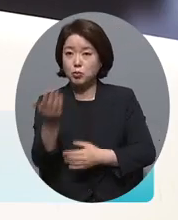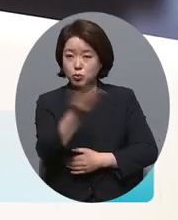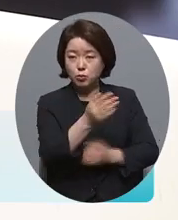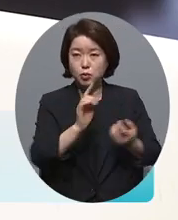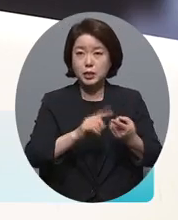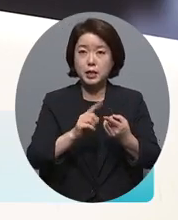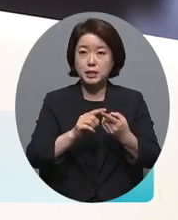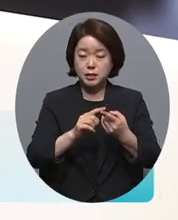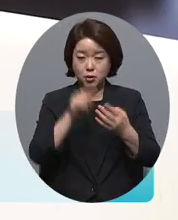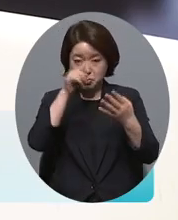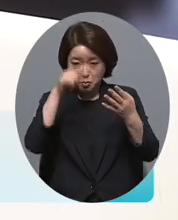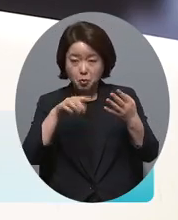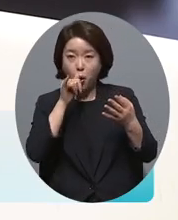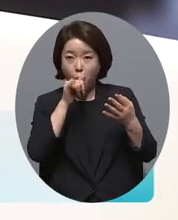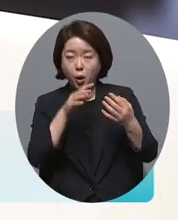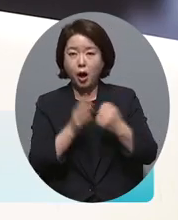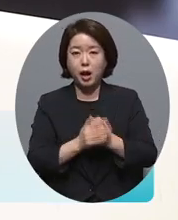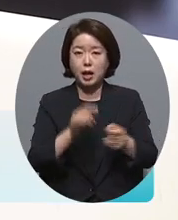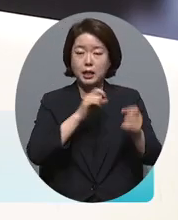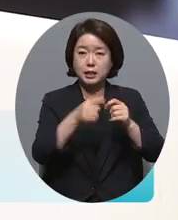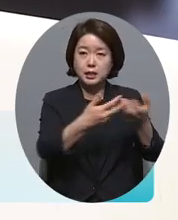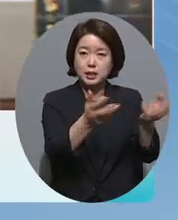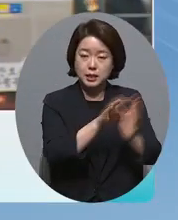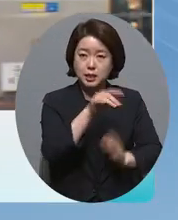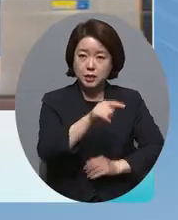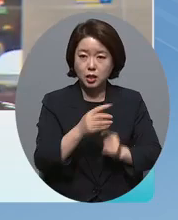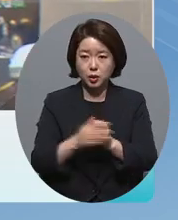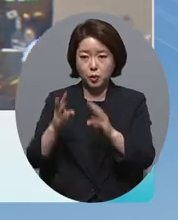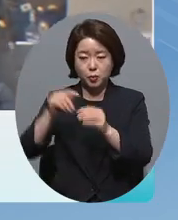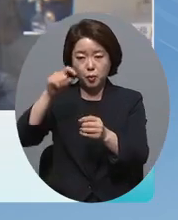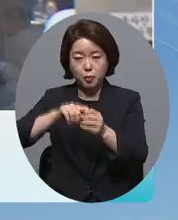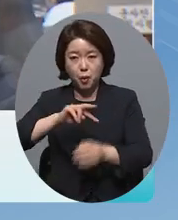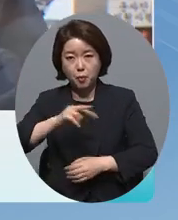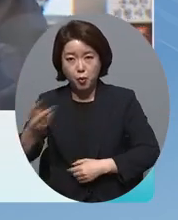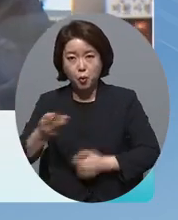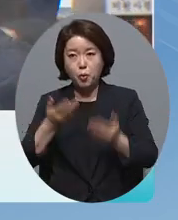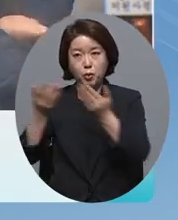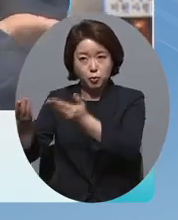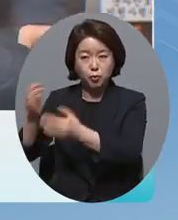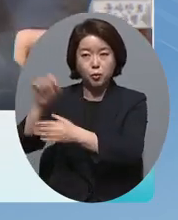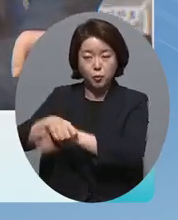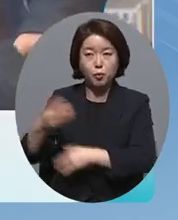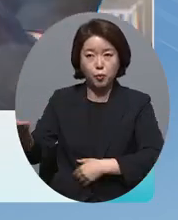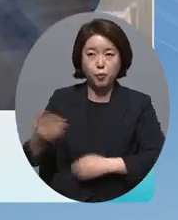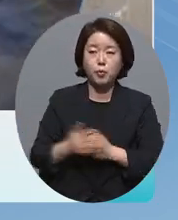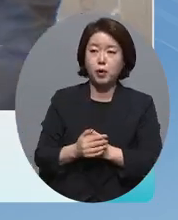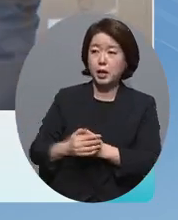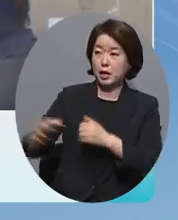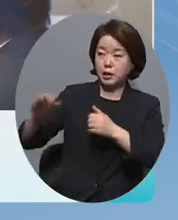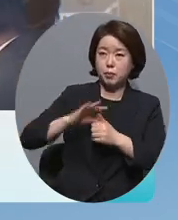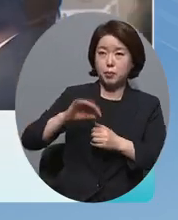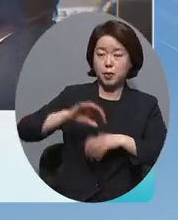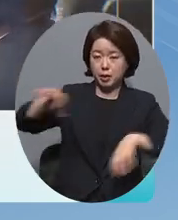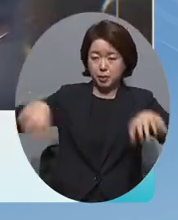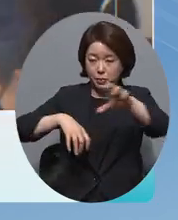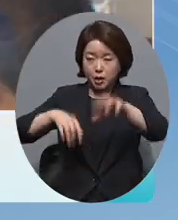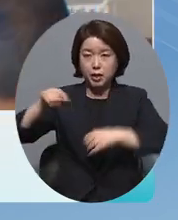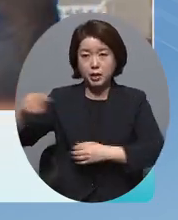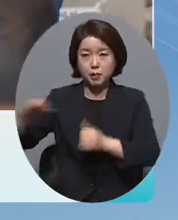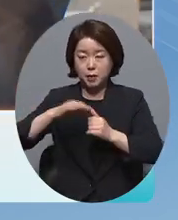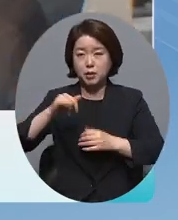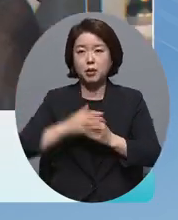하셨습니다 근데 자치단체에서 영적률이라든지 영도 변경을 해 주면서 기부채납을 받는 것은 다반사 있는